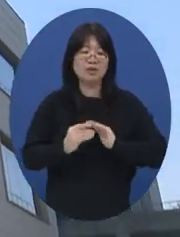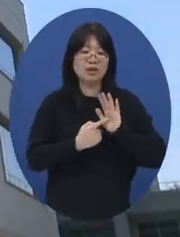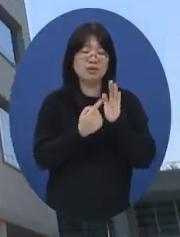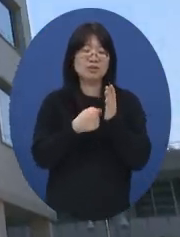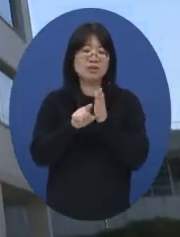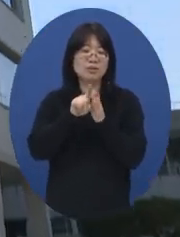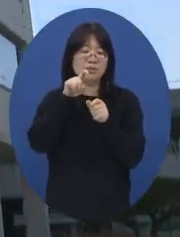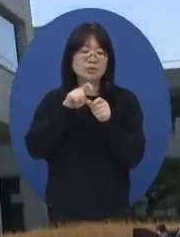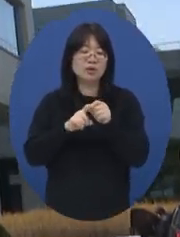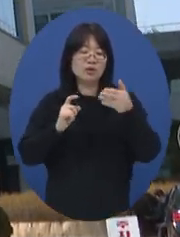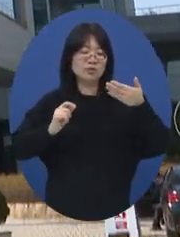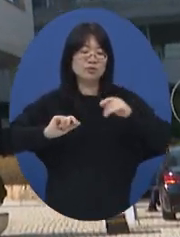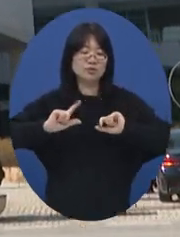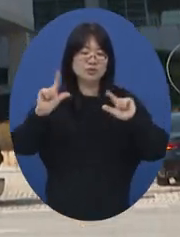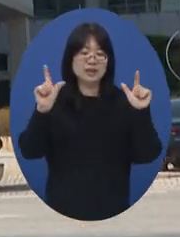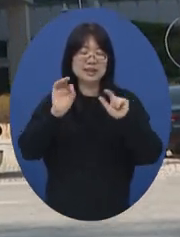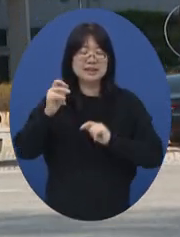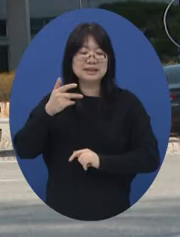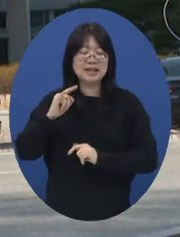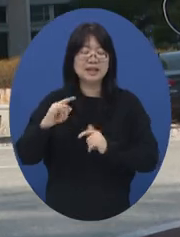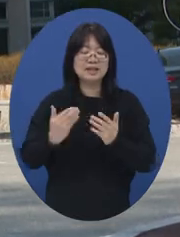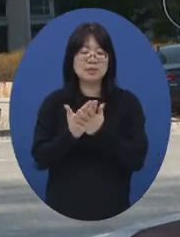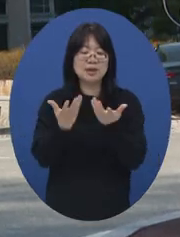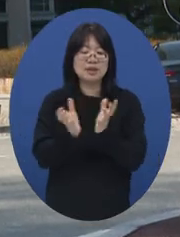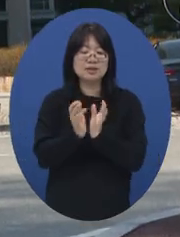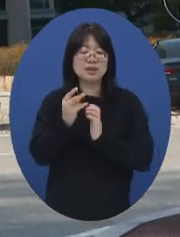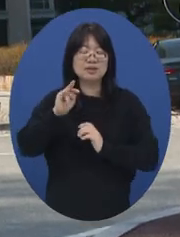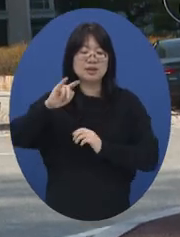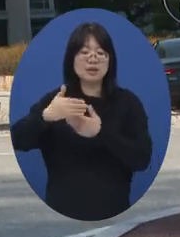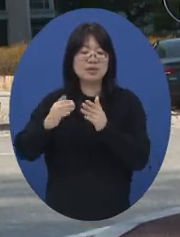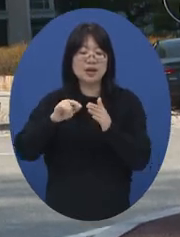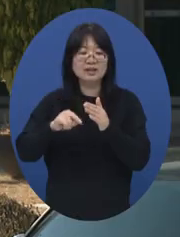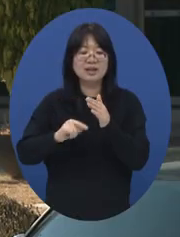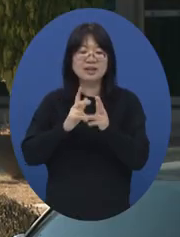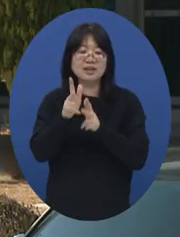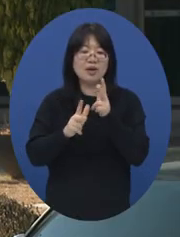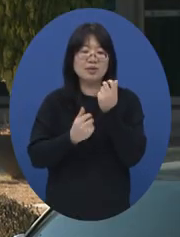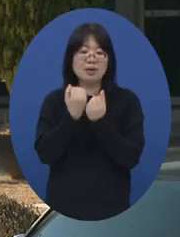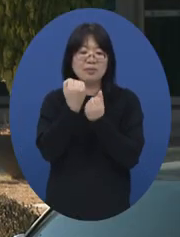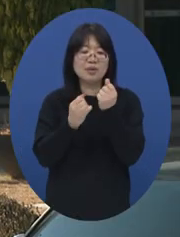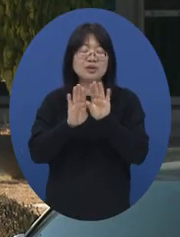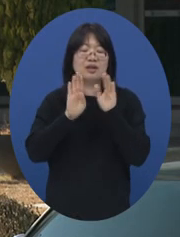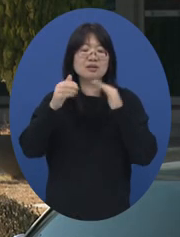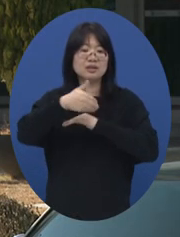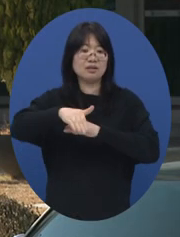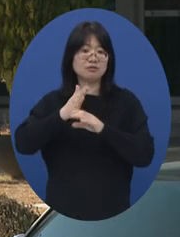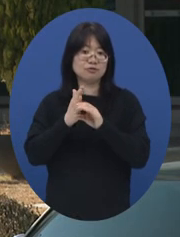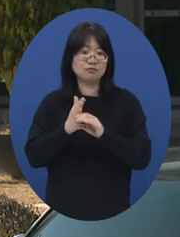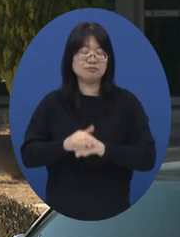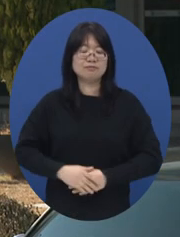오는 구애에 경우도 인재개발원 5 홀에서 사업 설명회를 열 계획이라고 밝혔습니다